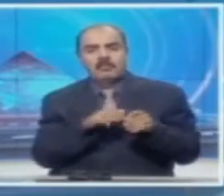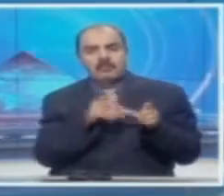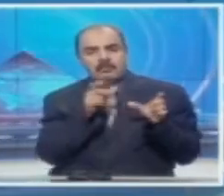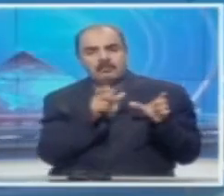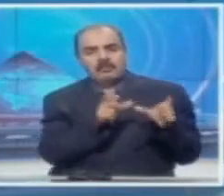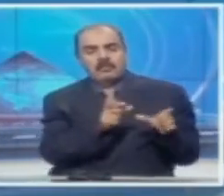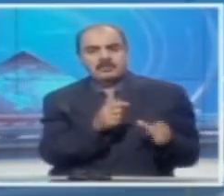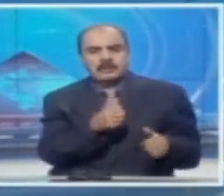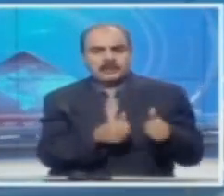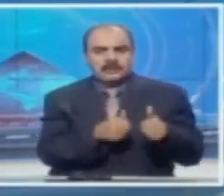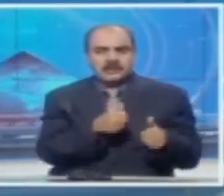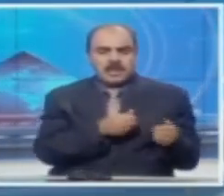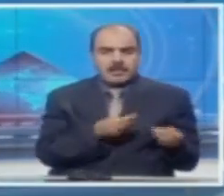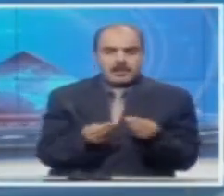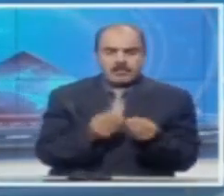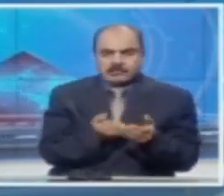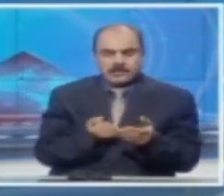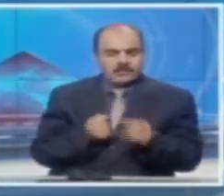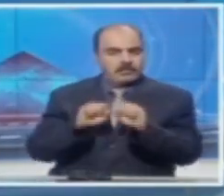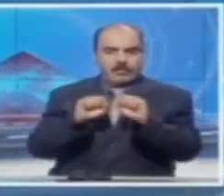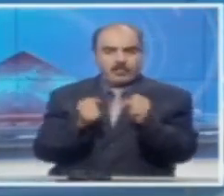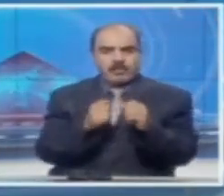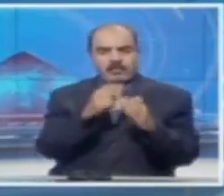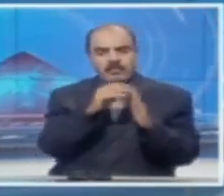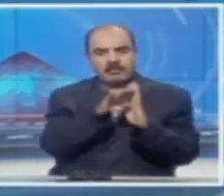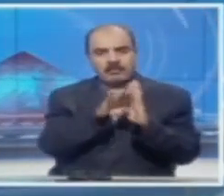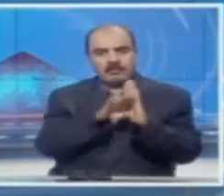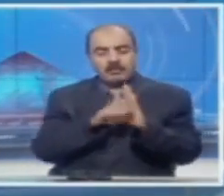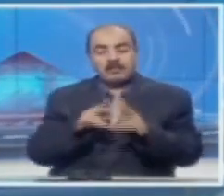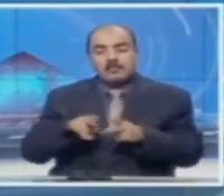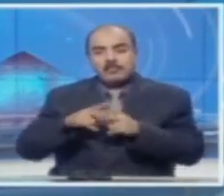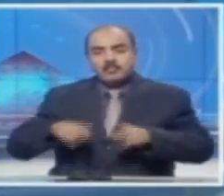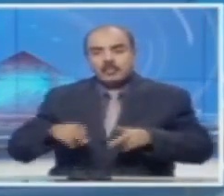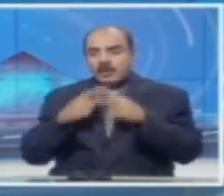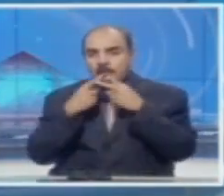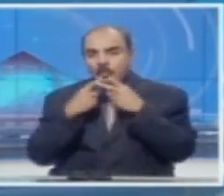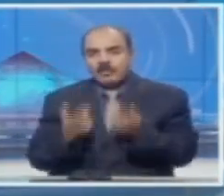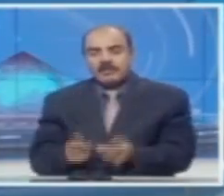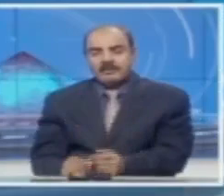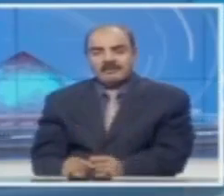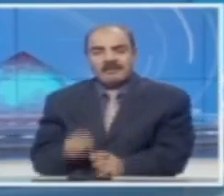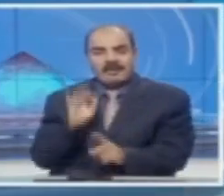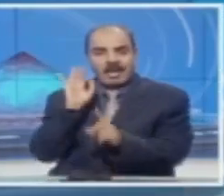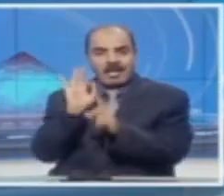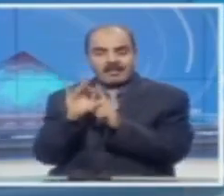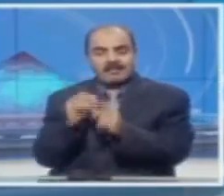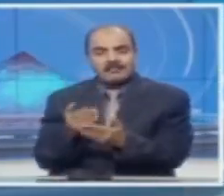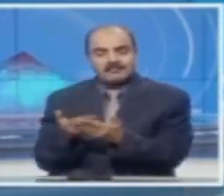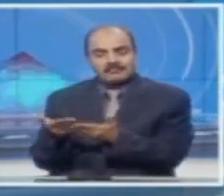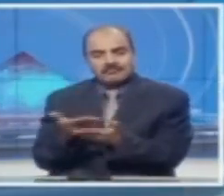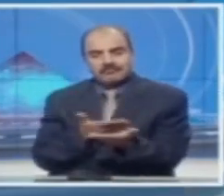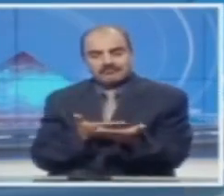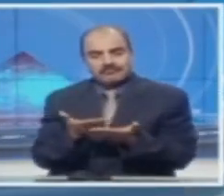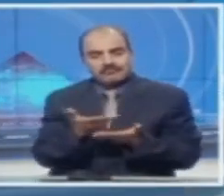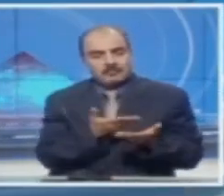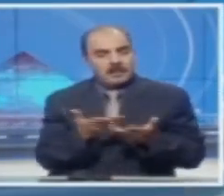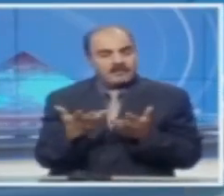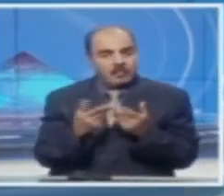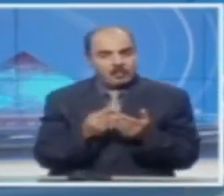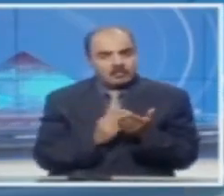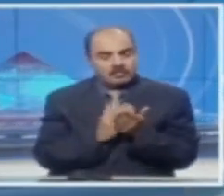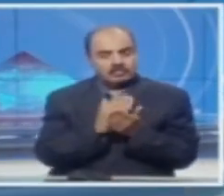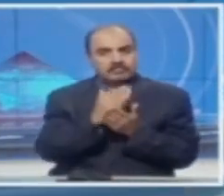وجهاز حماية المنافسة ومنع الممارسات الاحتكارية. يهدف البروتوكول إلى تحسين بيئة ممارسة النشاط